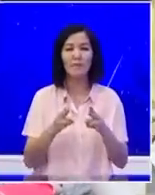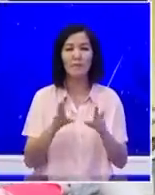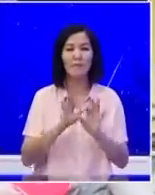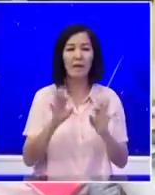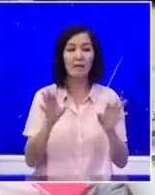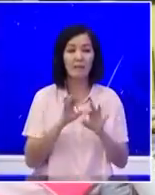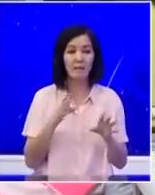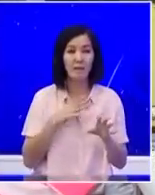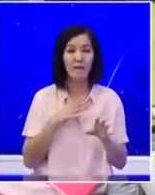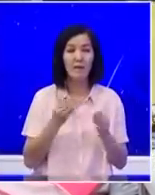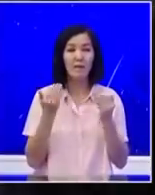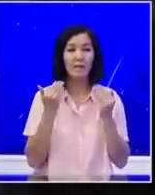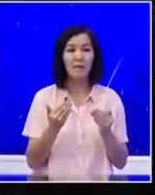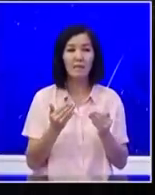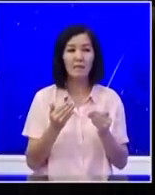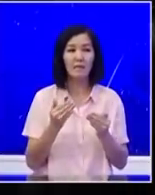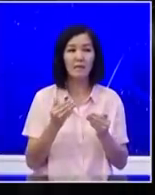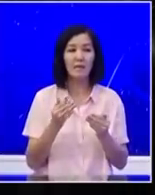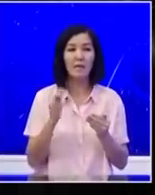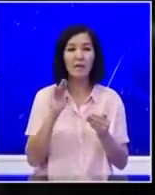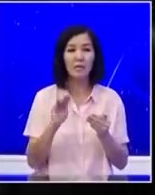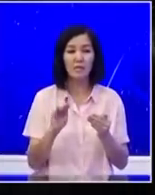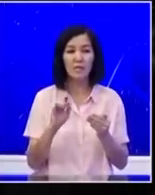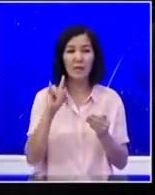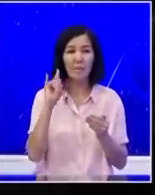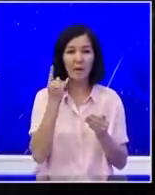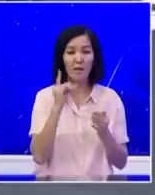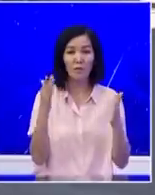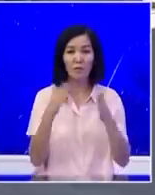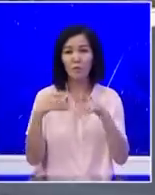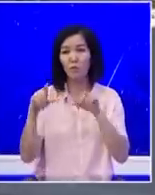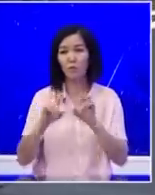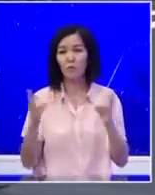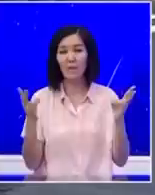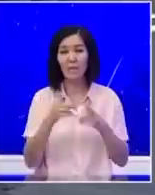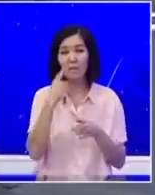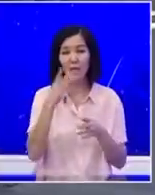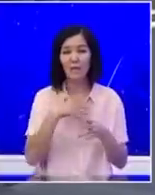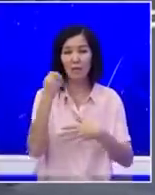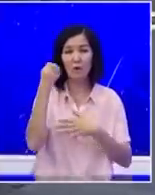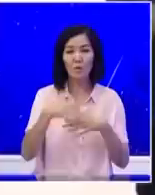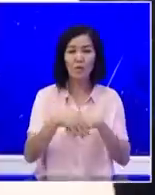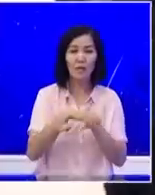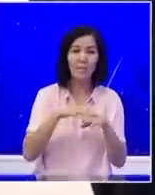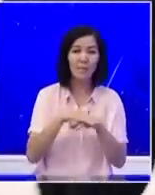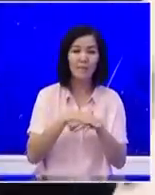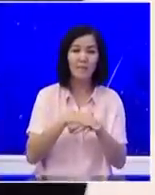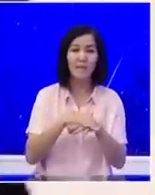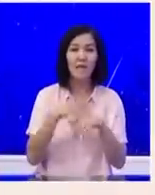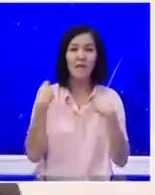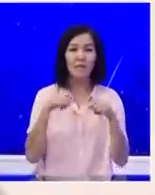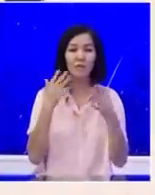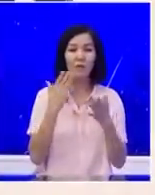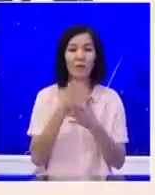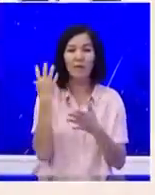берілді. Енді ғана сүйегі қатайып келе жатқан бүлдіршінді үйден шығармау керектігі айтылды. Орталық базардың да саудасы қызып тұр. Күн